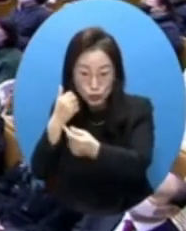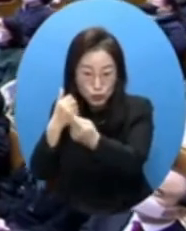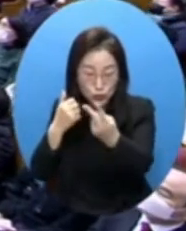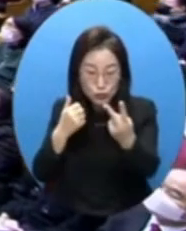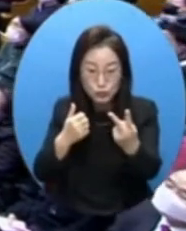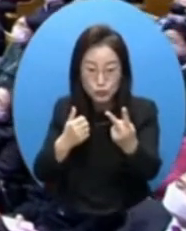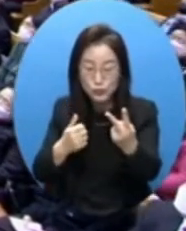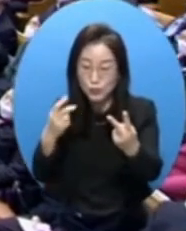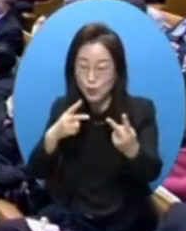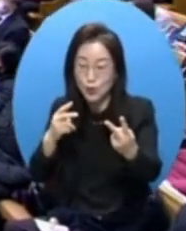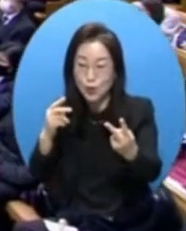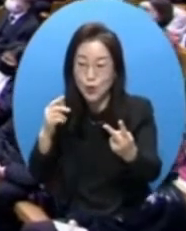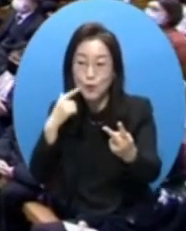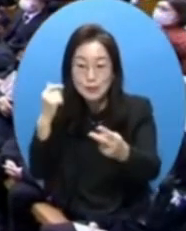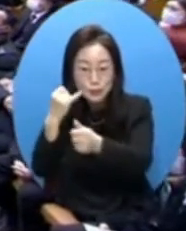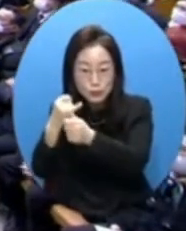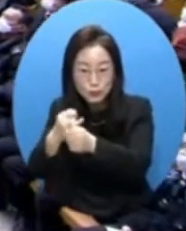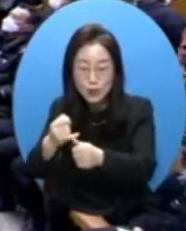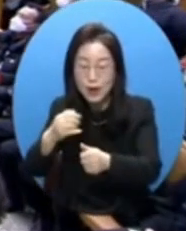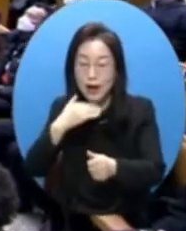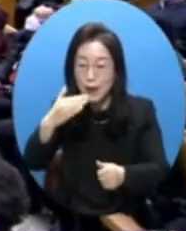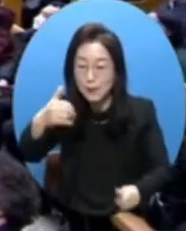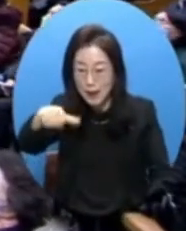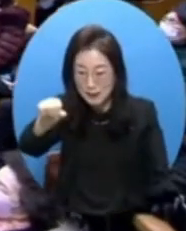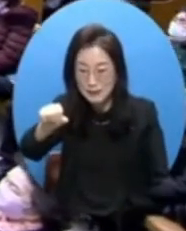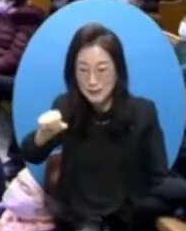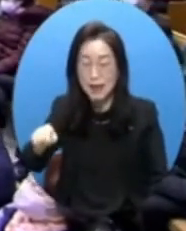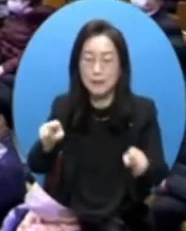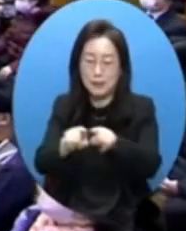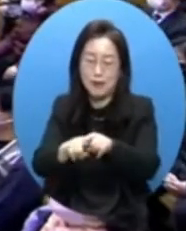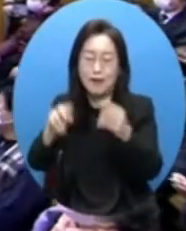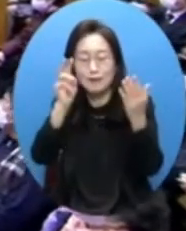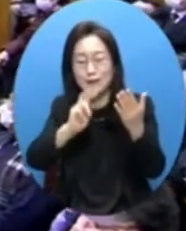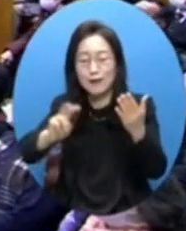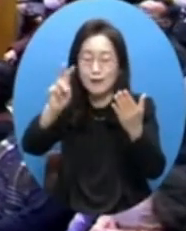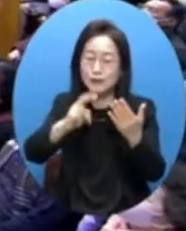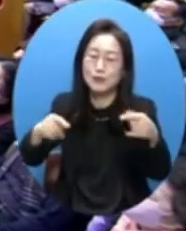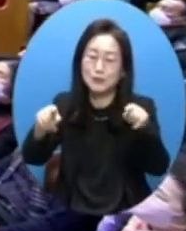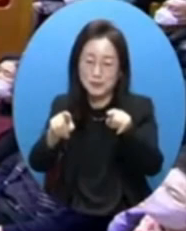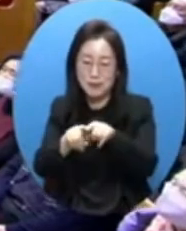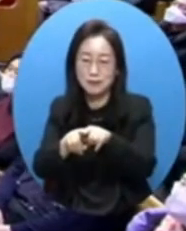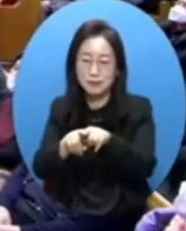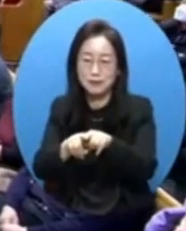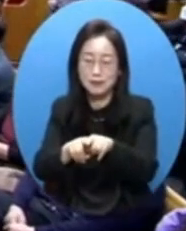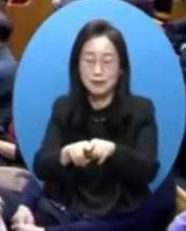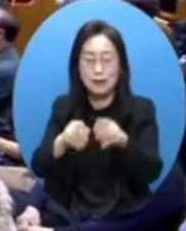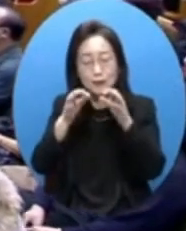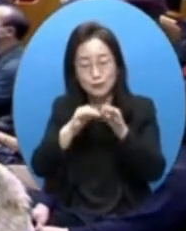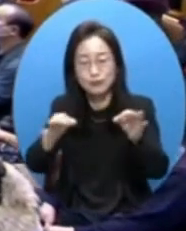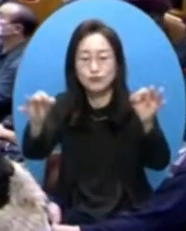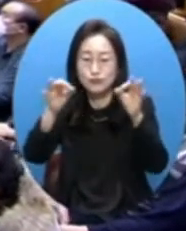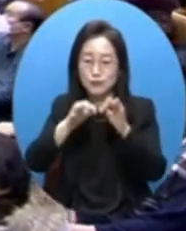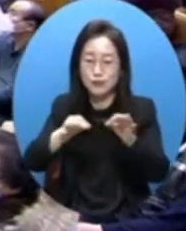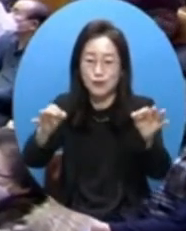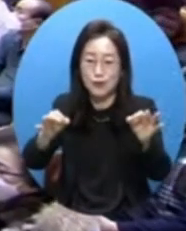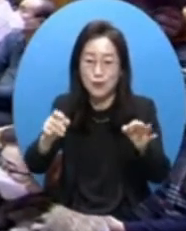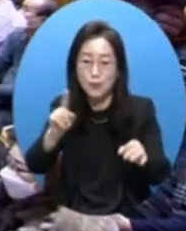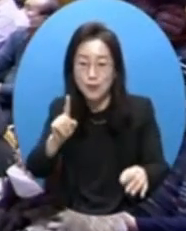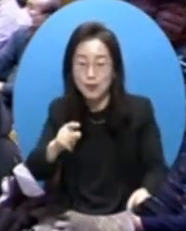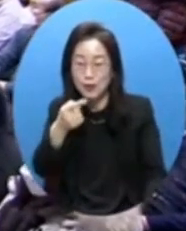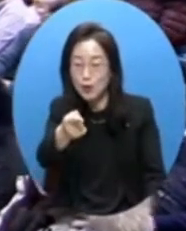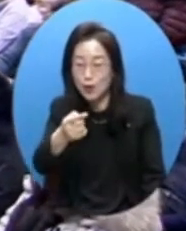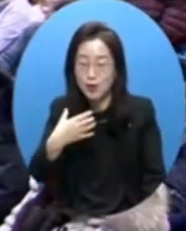마틴 목사님 부부 아홉 살 난 아들과 함께 이 찬송을 함께 불렀습니다. 그것이 바로 너근심